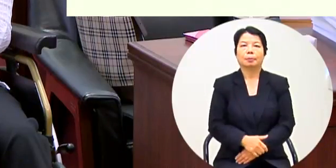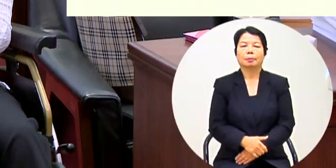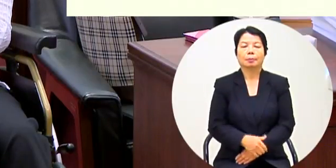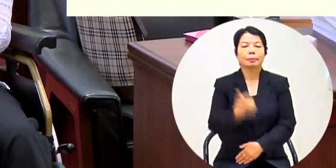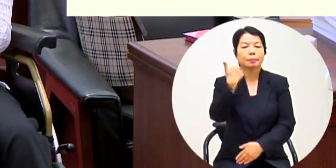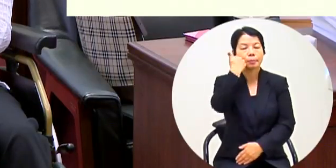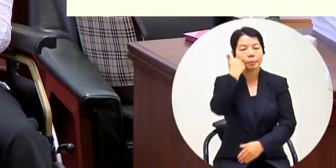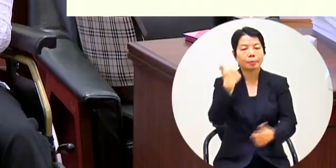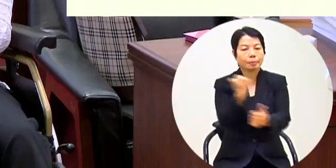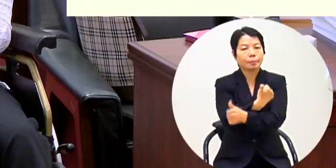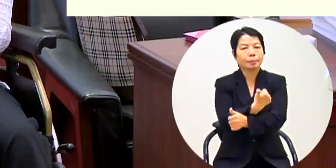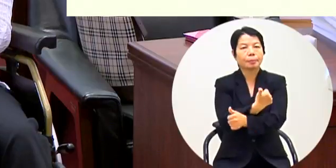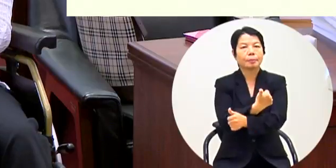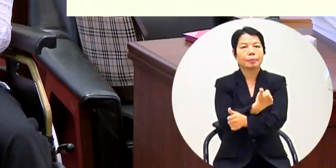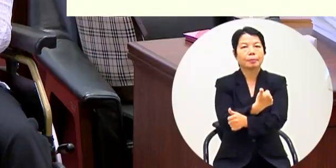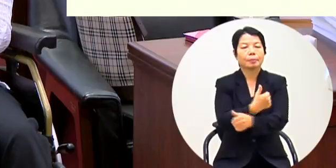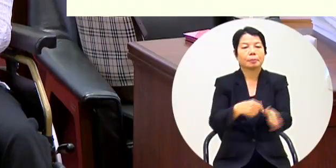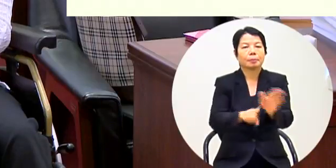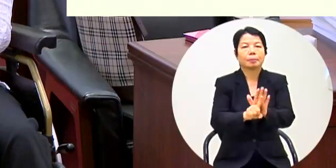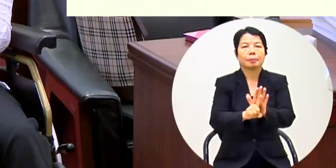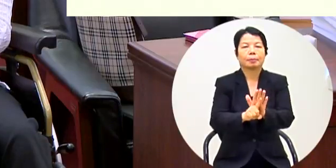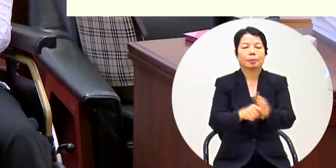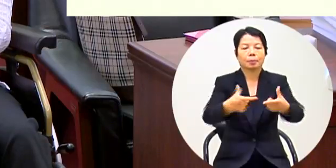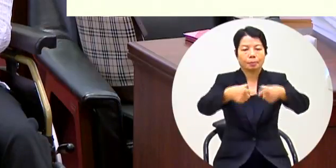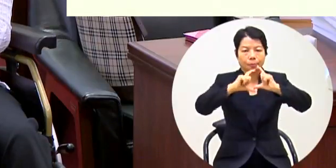个答复了。 副局长请答复。